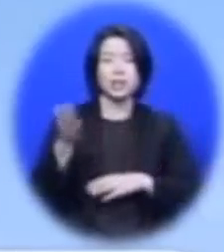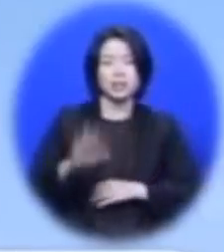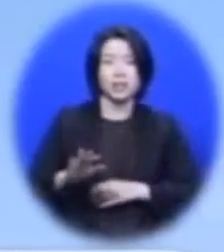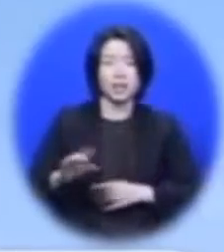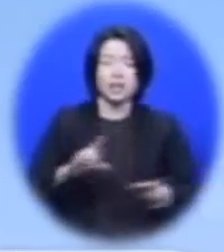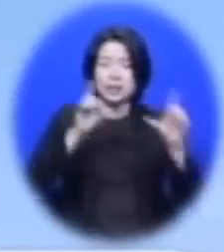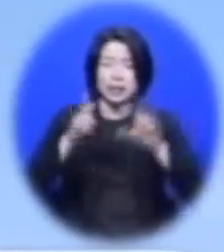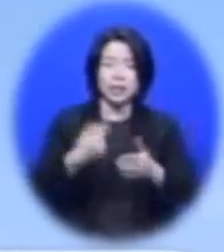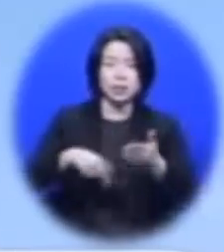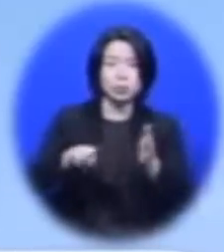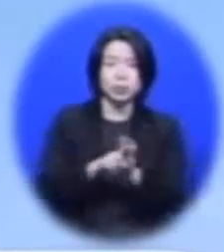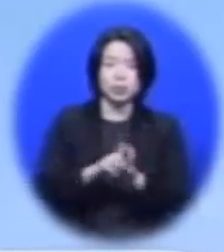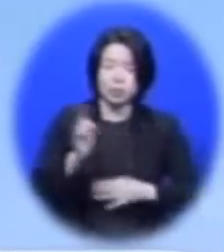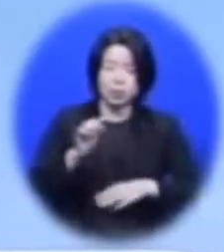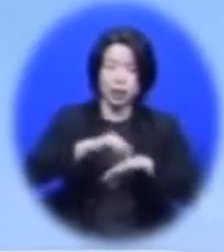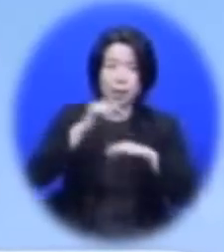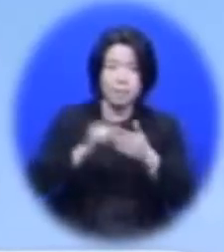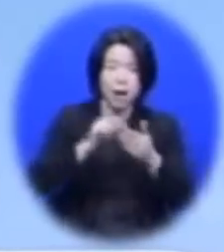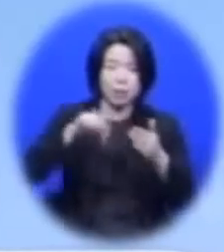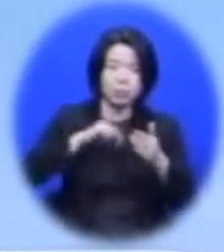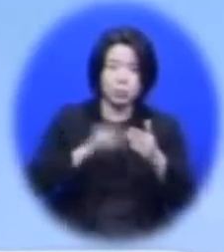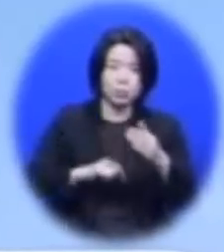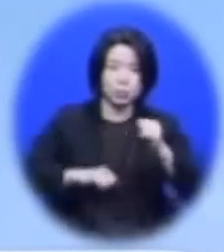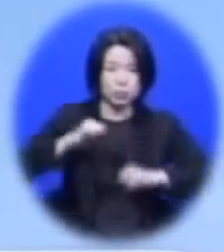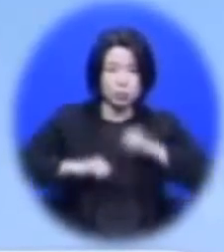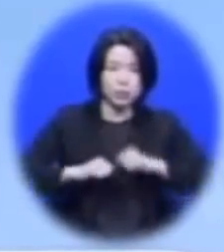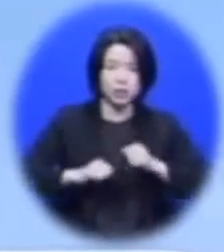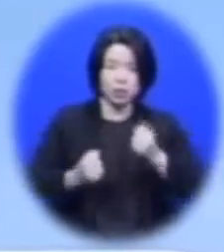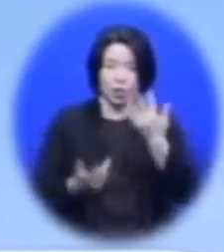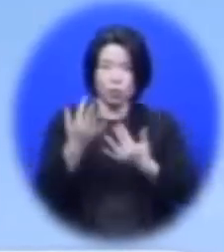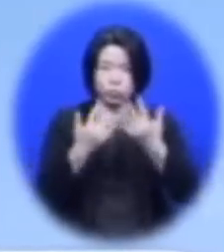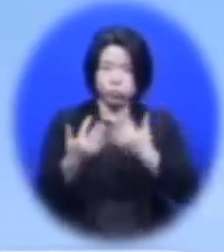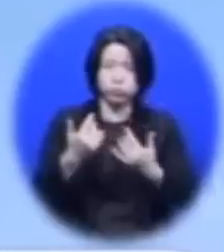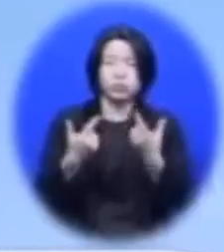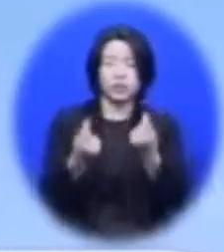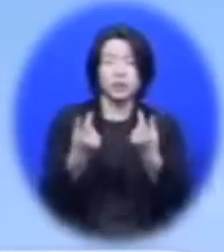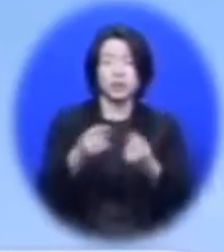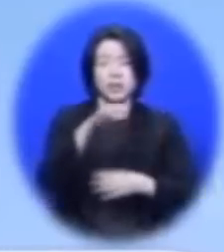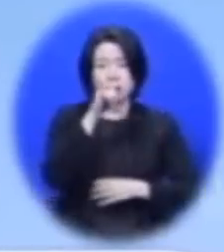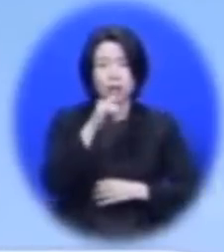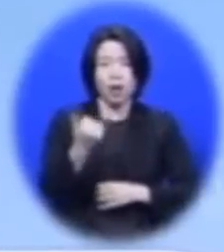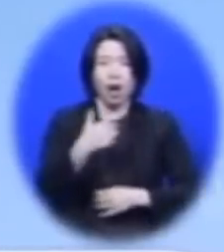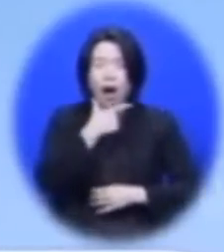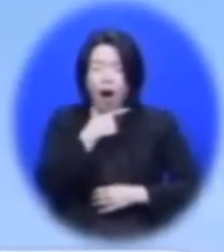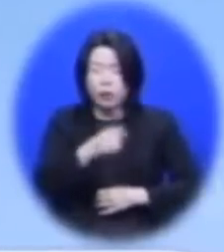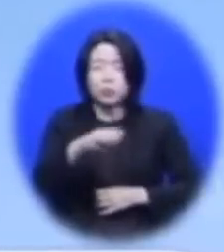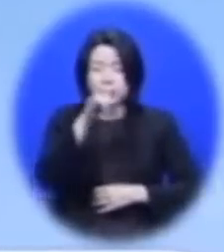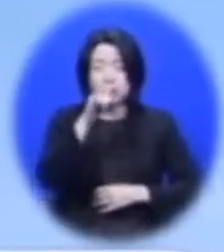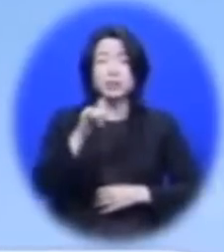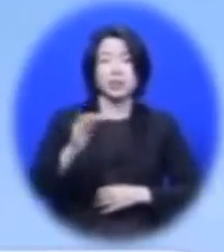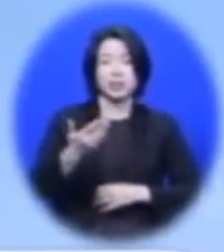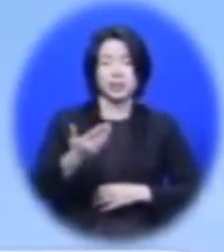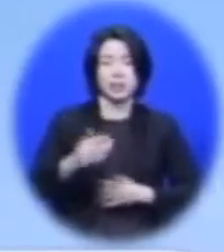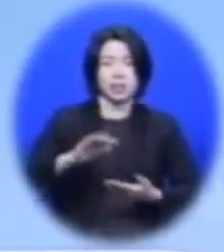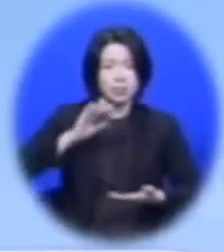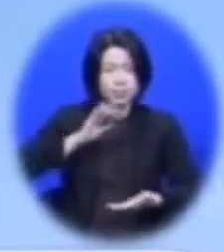살려면 뭔가 마음속을 움직이는 불 같은 게 있어야 되잖아. 하고 싶은 거 있어야 되잖아. 열정이 일어나야 사는